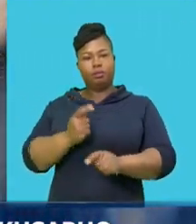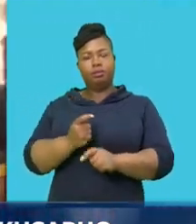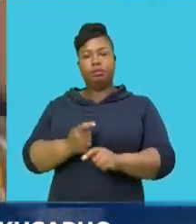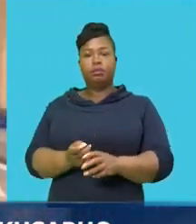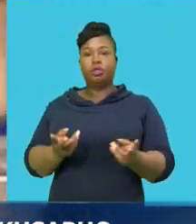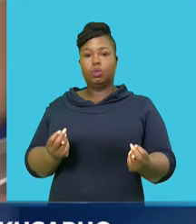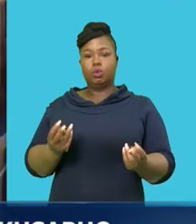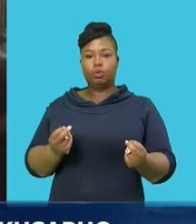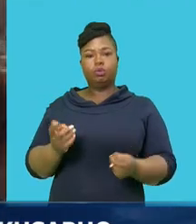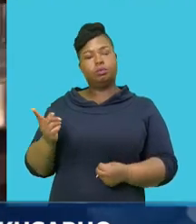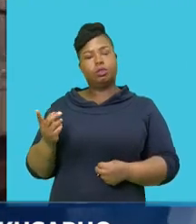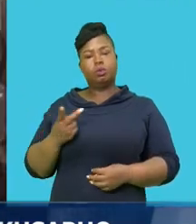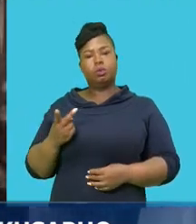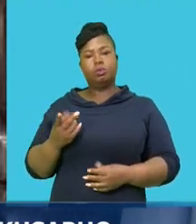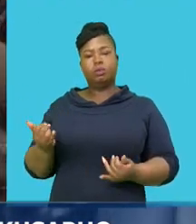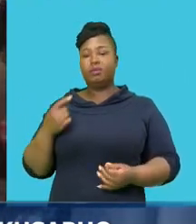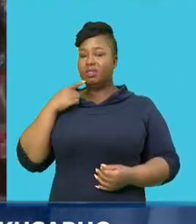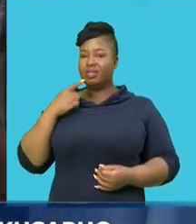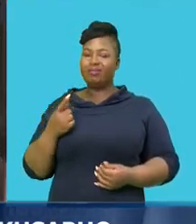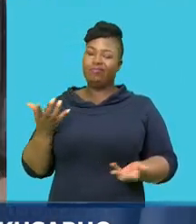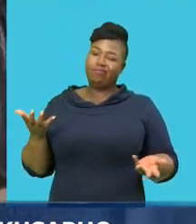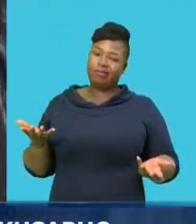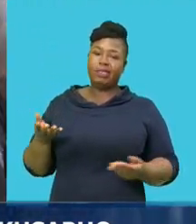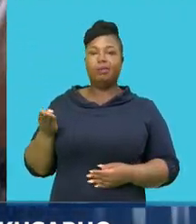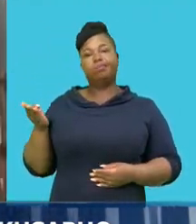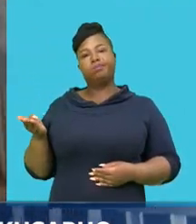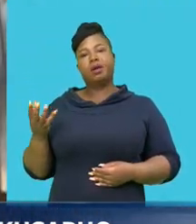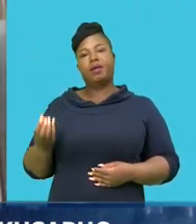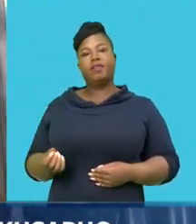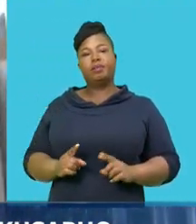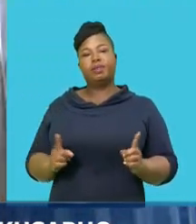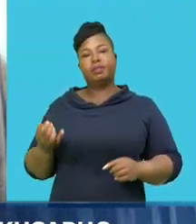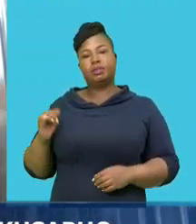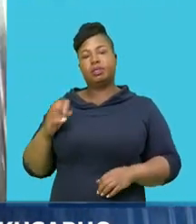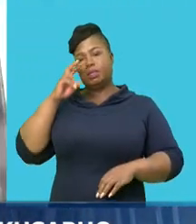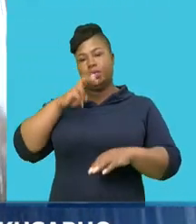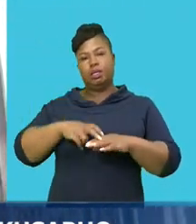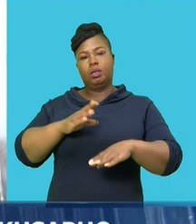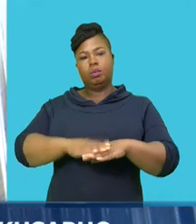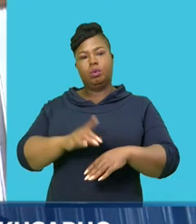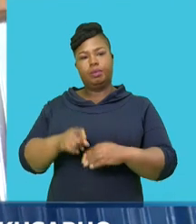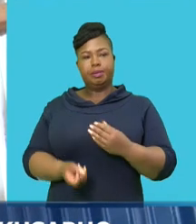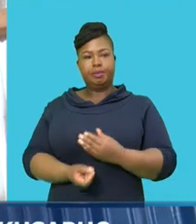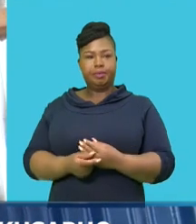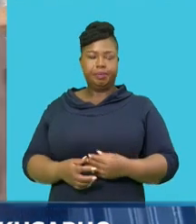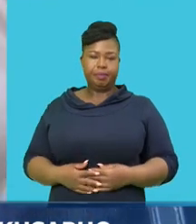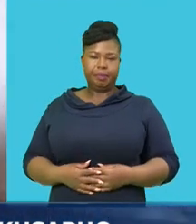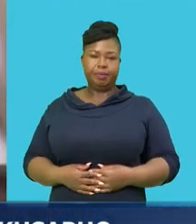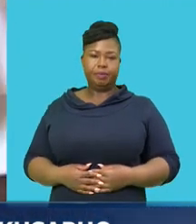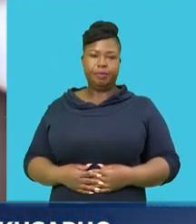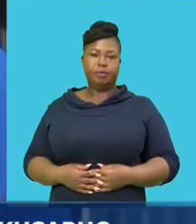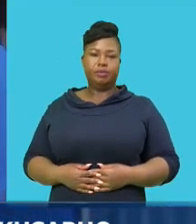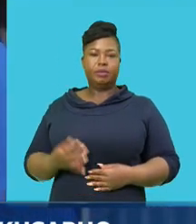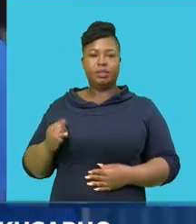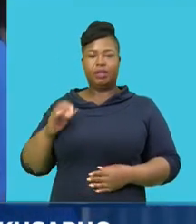omtsha. Kwaye lithi noxa umkhukhu sowukhona nje kodwa kusekuninzi ukudinga ukwenziwa. It's a lot that is still